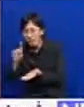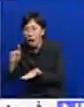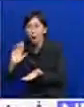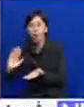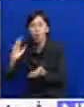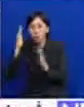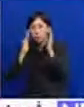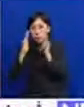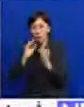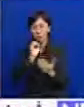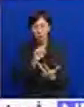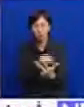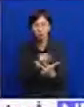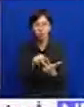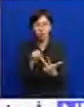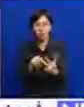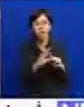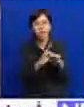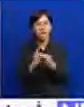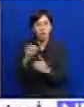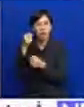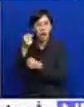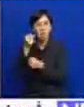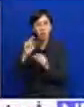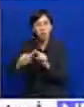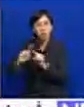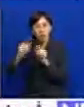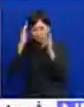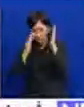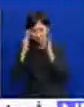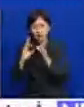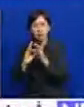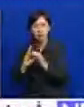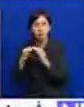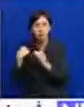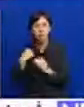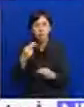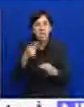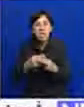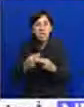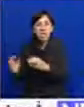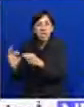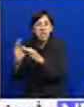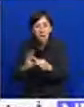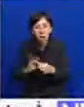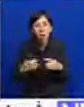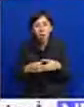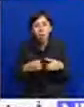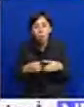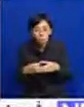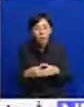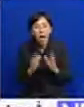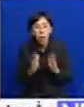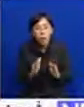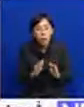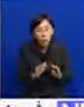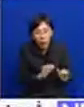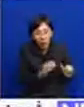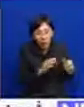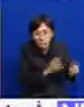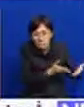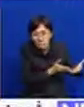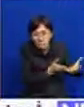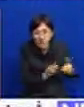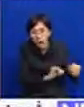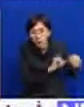าทั้ง3คนเกี่ยวข้องกับการประท้วงหลายเหตุการณ์ในมาเลเซียและมีรายชื่อเกี่ยวข้องกับขบวนการลักลอบนำคนเข้าประเทศโดยผิดกฎหม